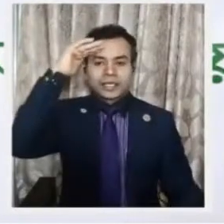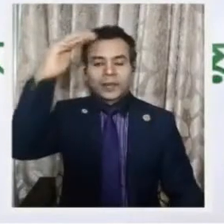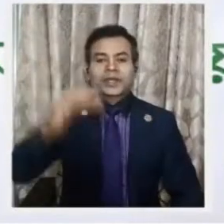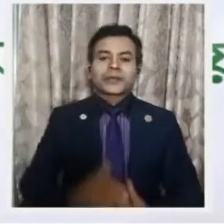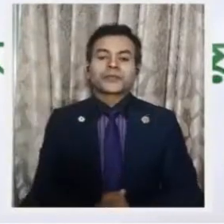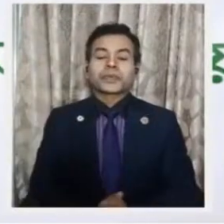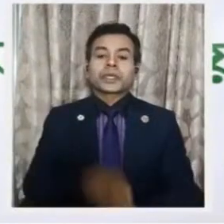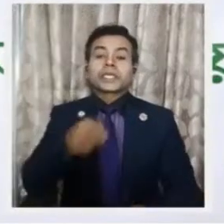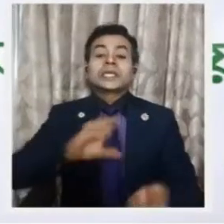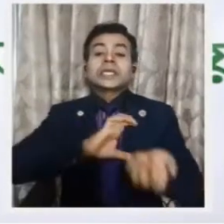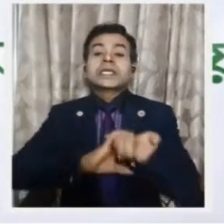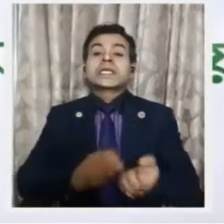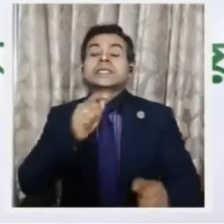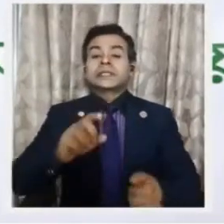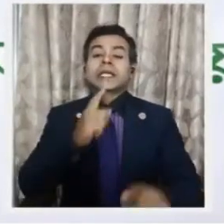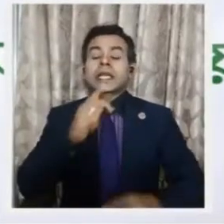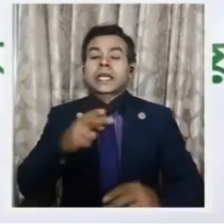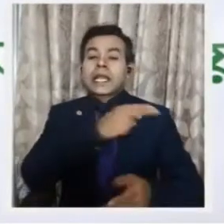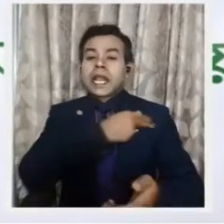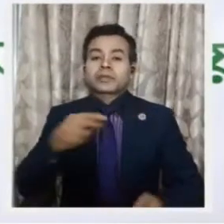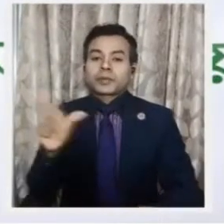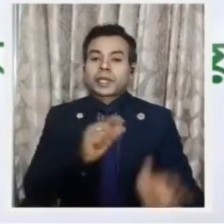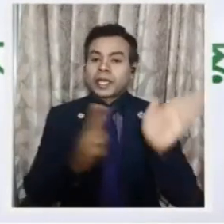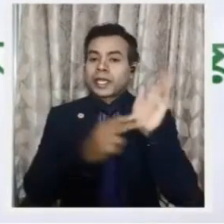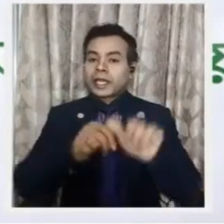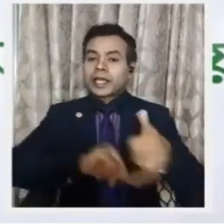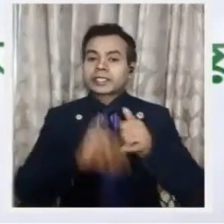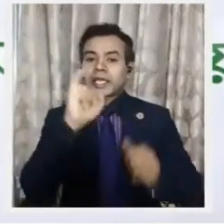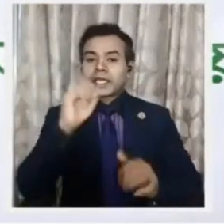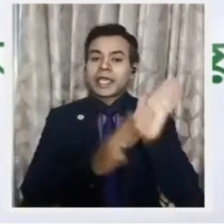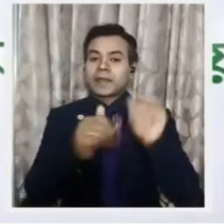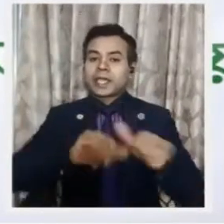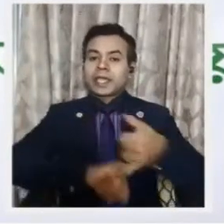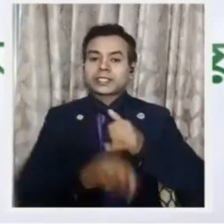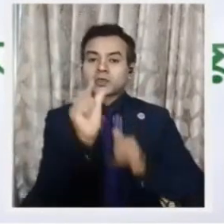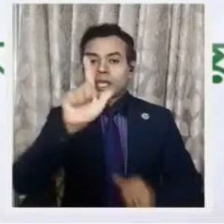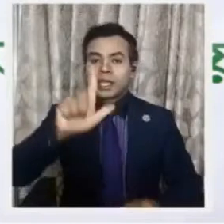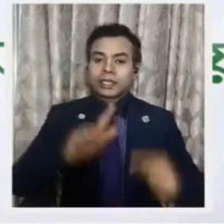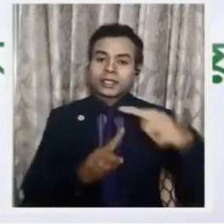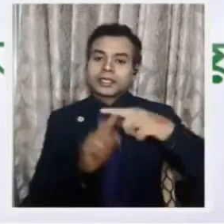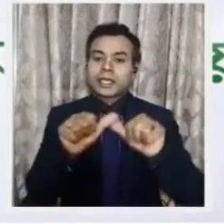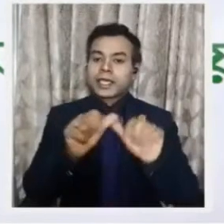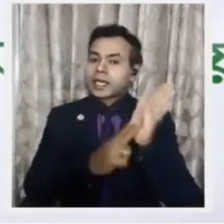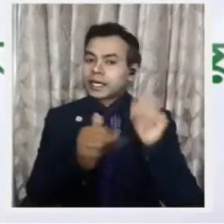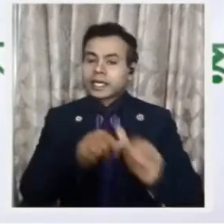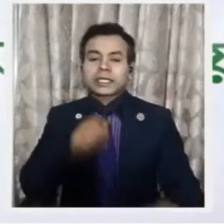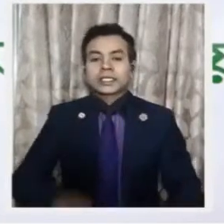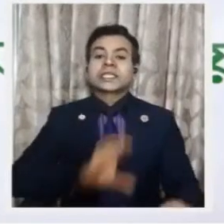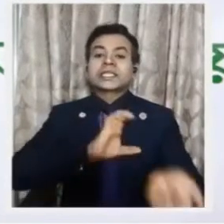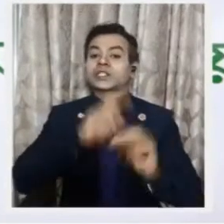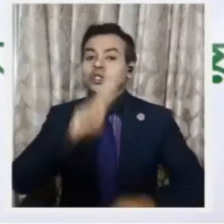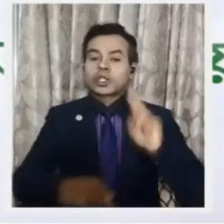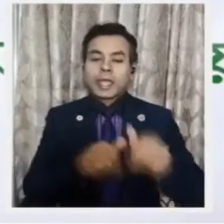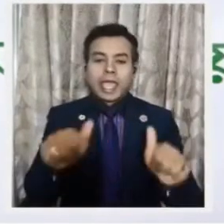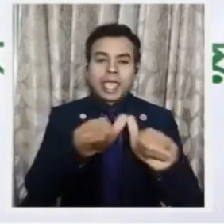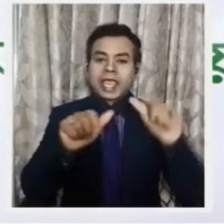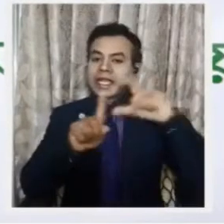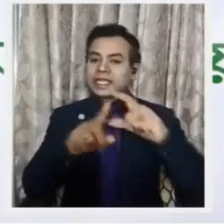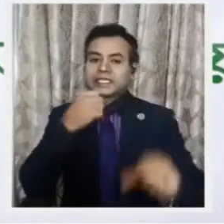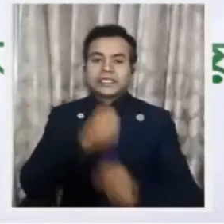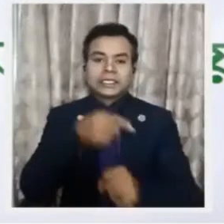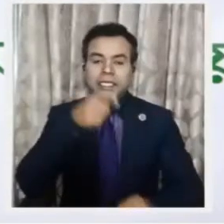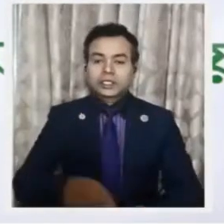শ্রোতাবৃন্দ, প্রিয় দেশবাসী এবং বাংলাদেশি প্রবাসী ভাই ও বোনেরা যে যেখানে আছেন, আসসালামু আলাইকুম। আমি অধ্যাপক ডাক্তার নাসিমা